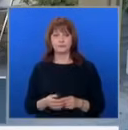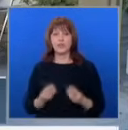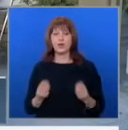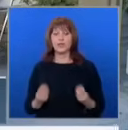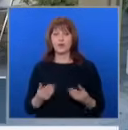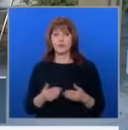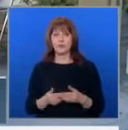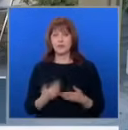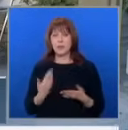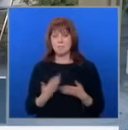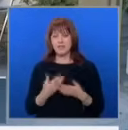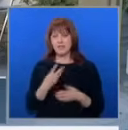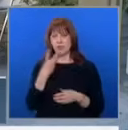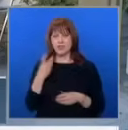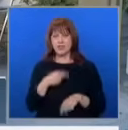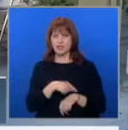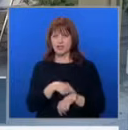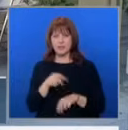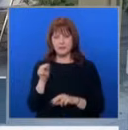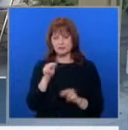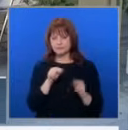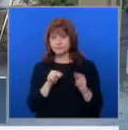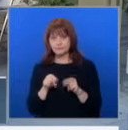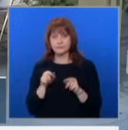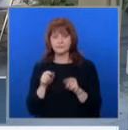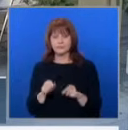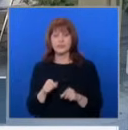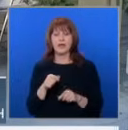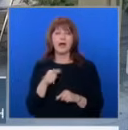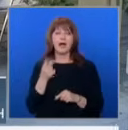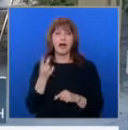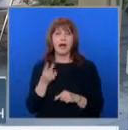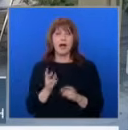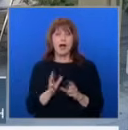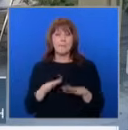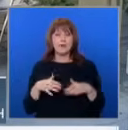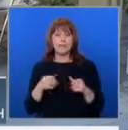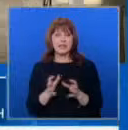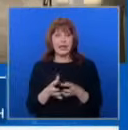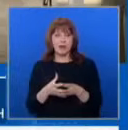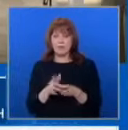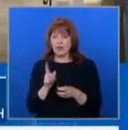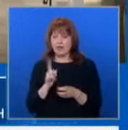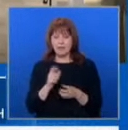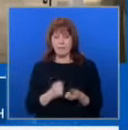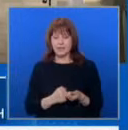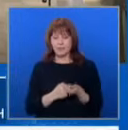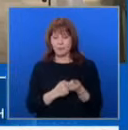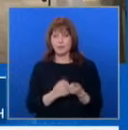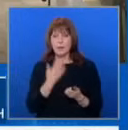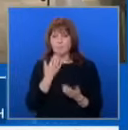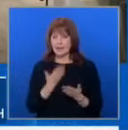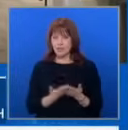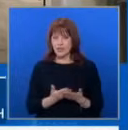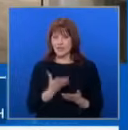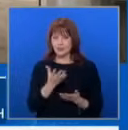Добър вечер. След близо 3-часовото заседание тук на Позитано 20 стана ясно, че парламентарната група няма да подкрепи предложението на ГЕРБ СДС,